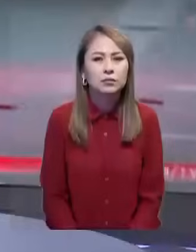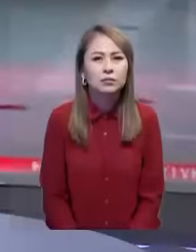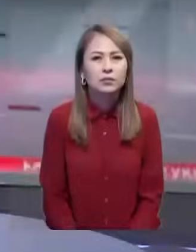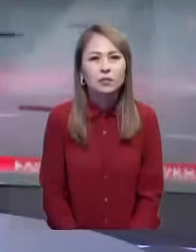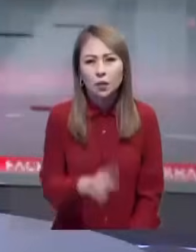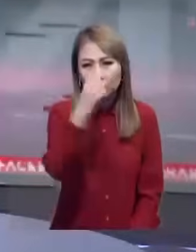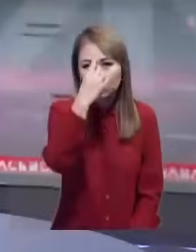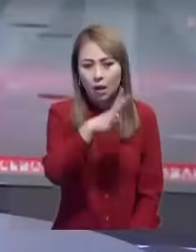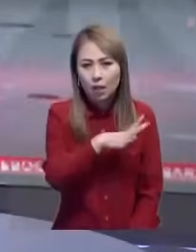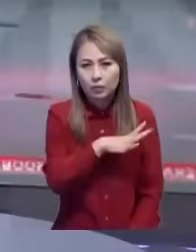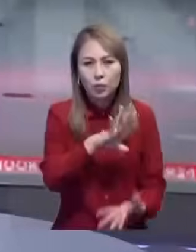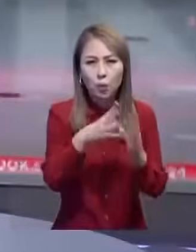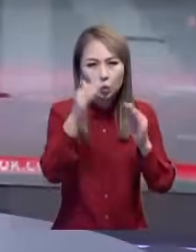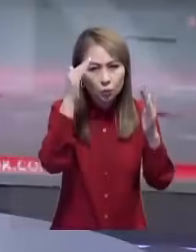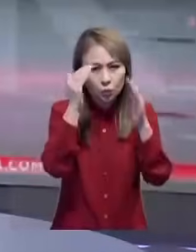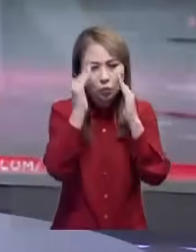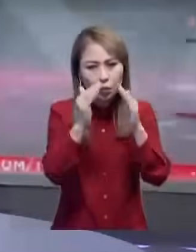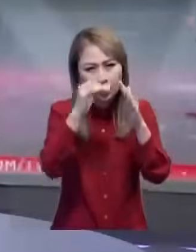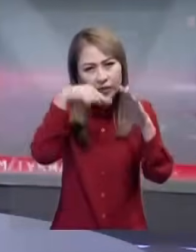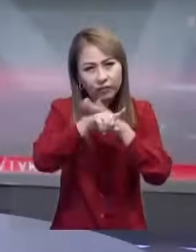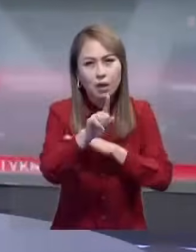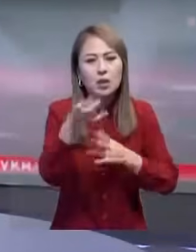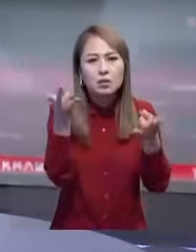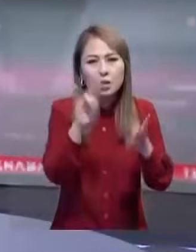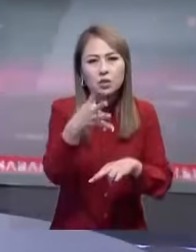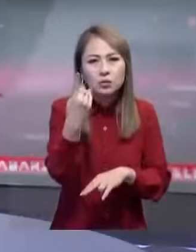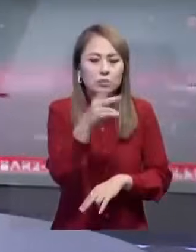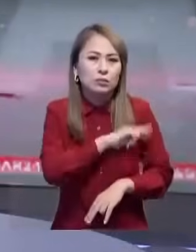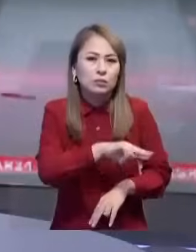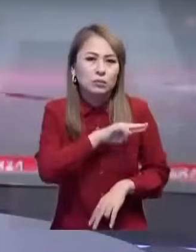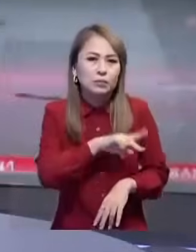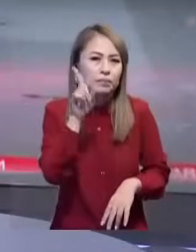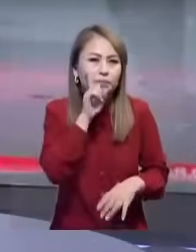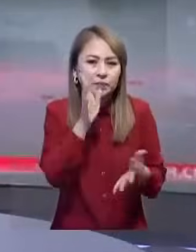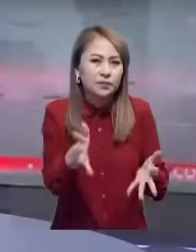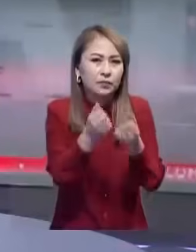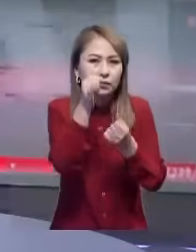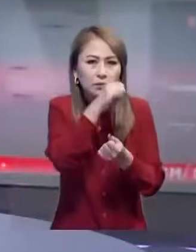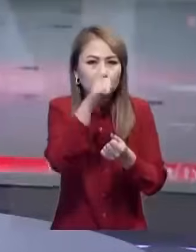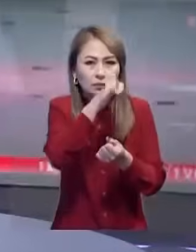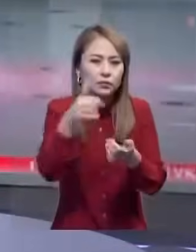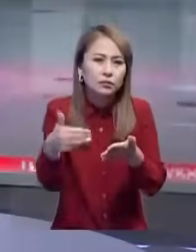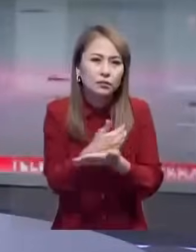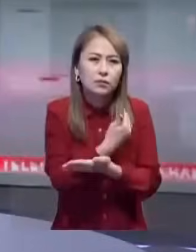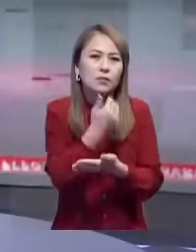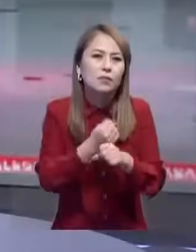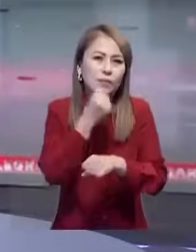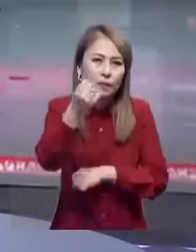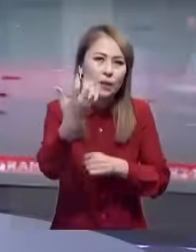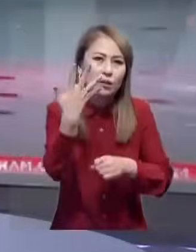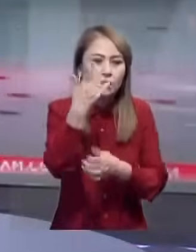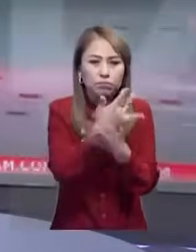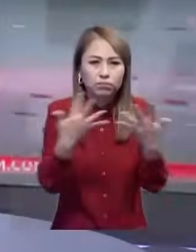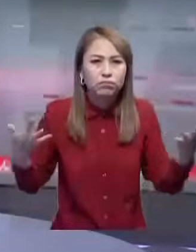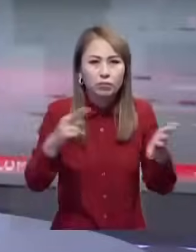Ал Үндістанда опырылған туннел астында қалған 41 жұмысшыны құтқару әзірге қолдан келмей тұр. Осылай деген билік жаңадан құрылған 5